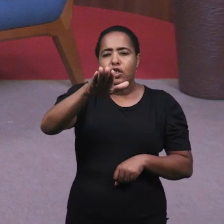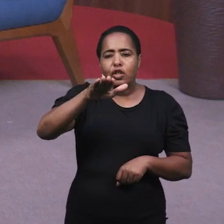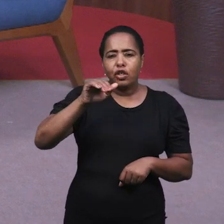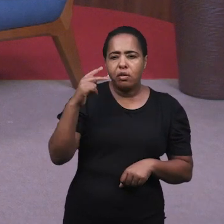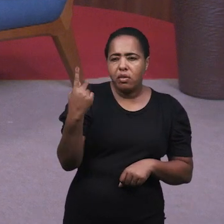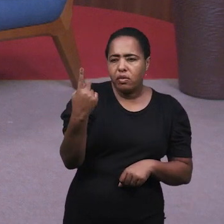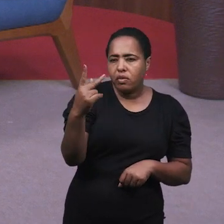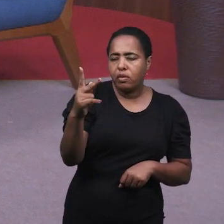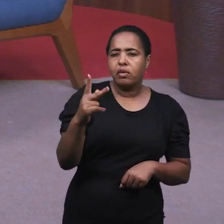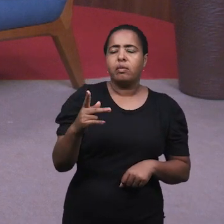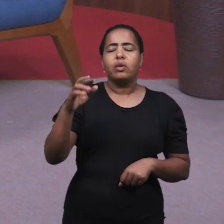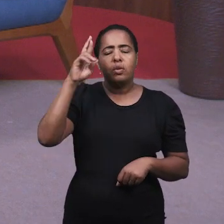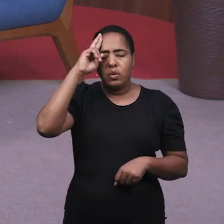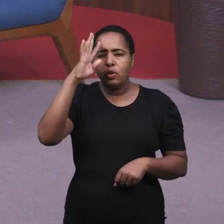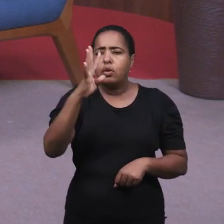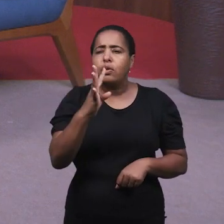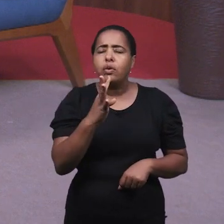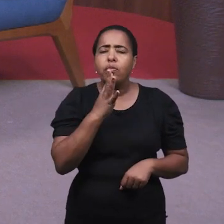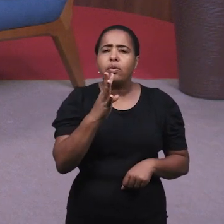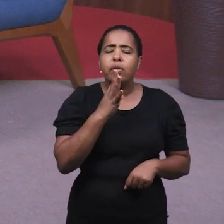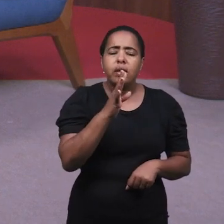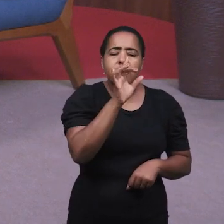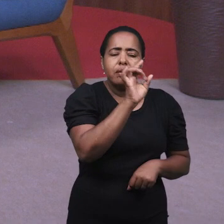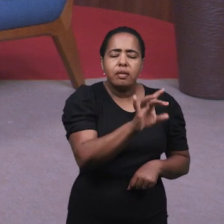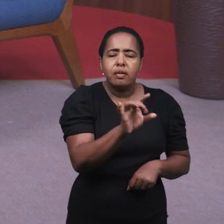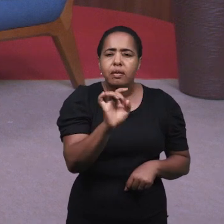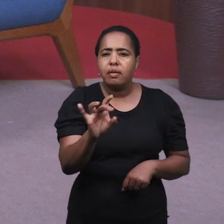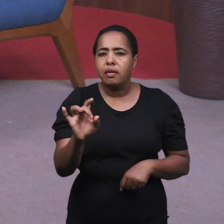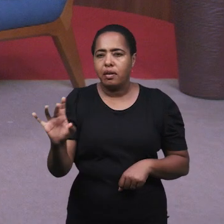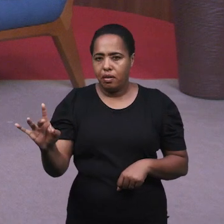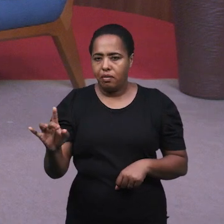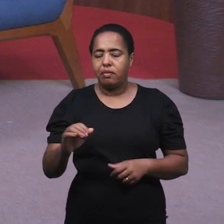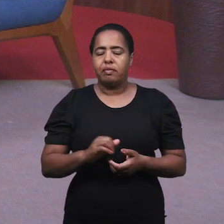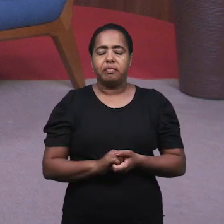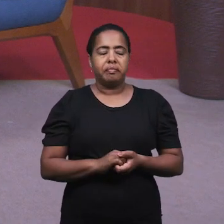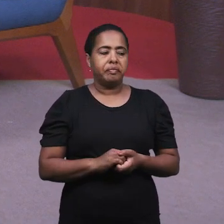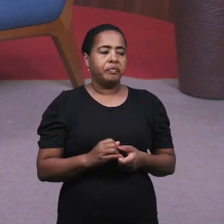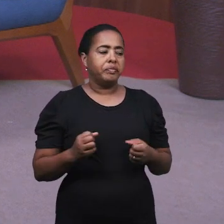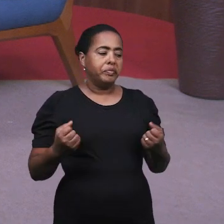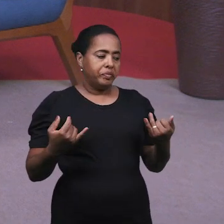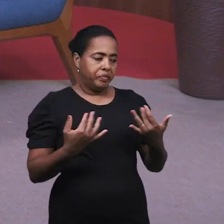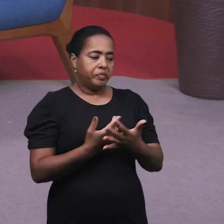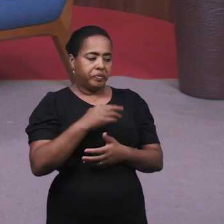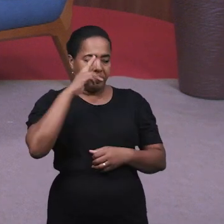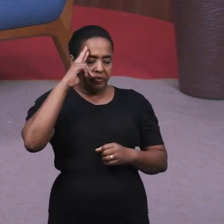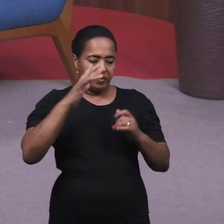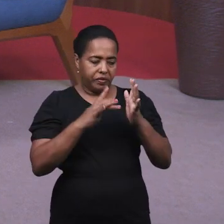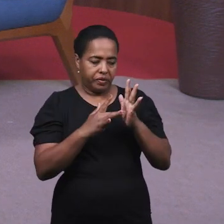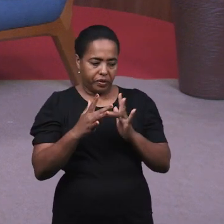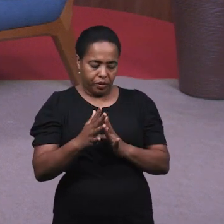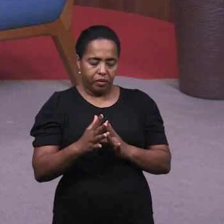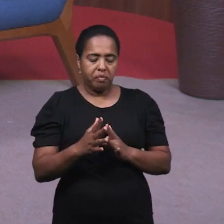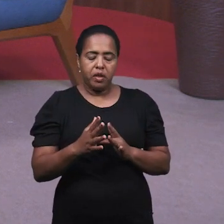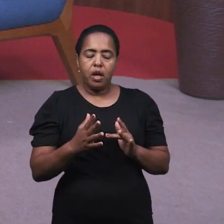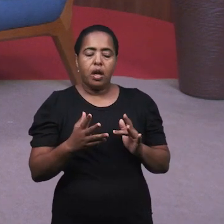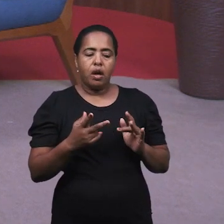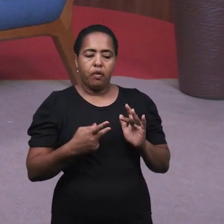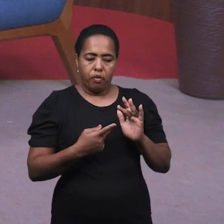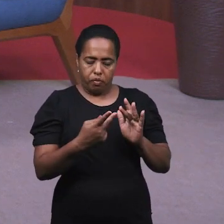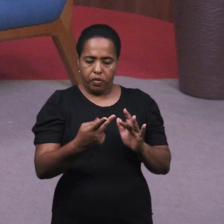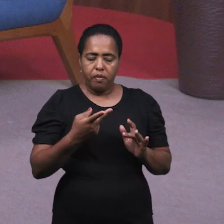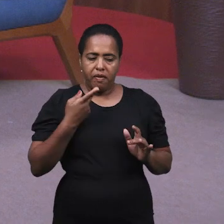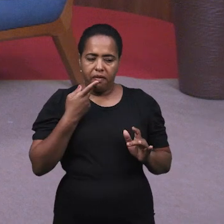nous. Gloire à Jésus. Il est intéressant, je vais utiliser une expression humaine, qui est d'une